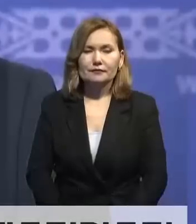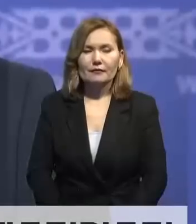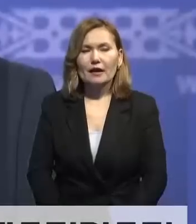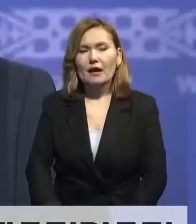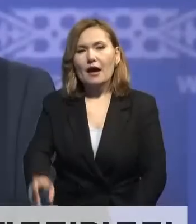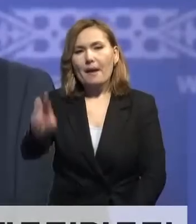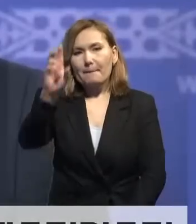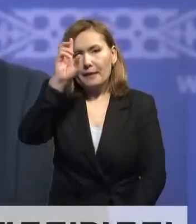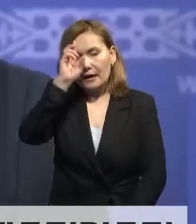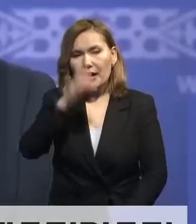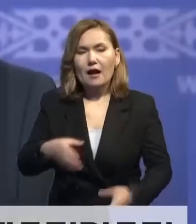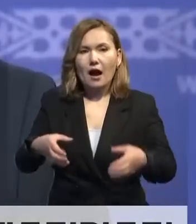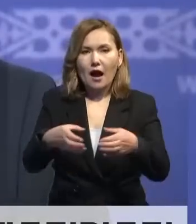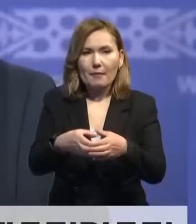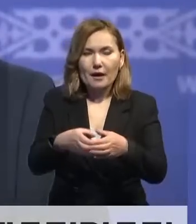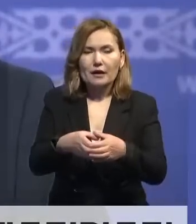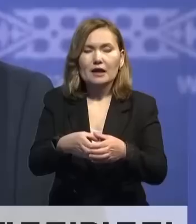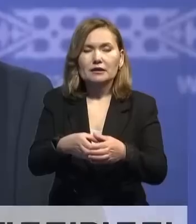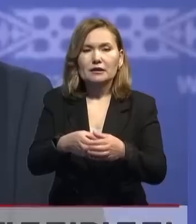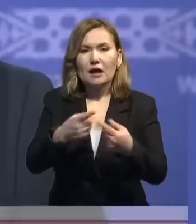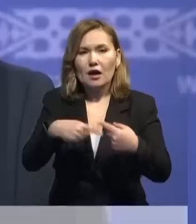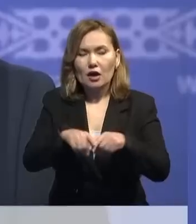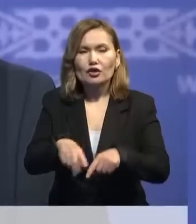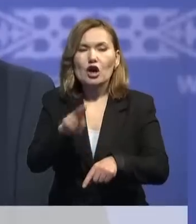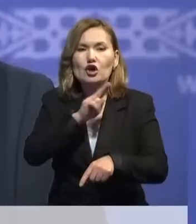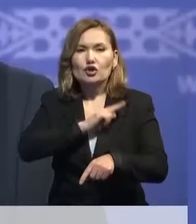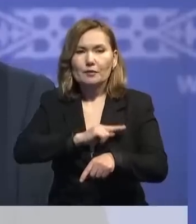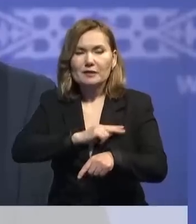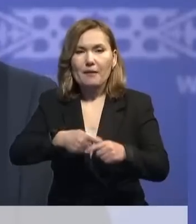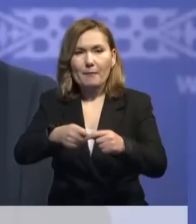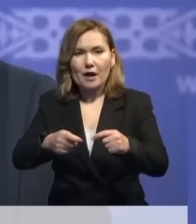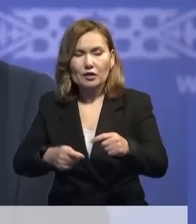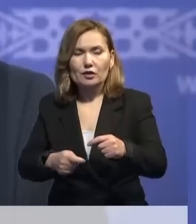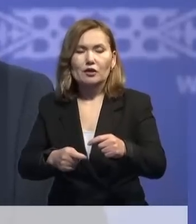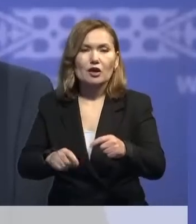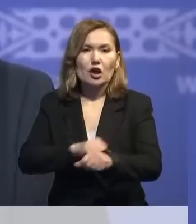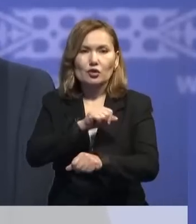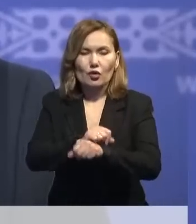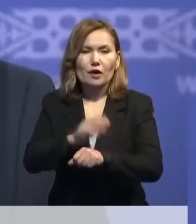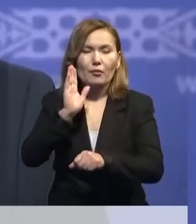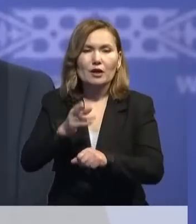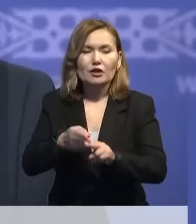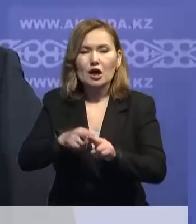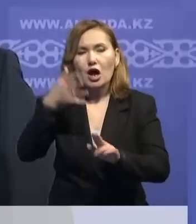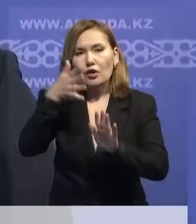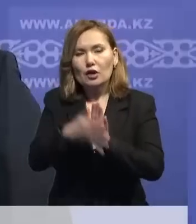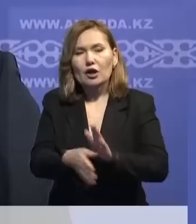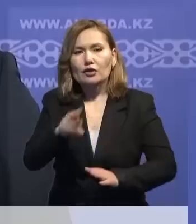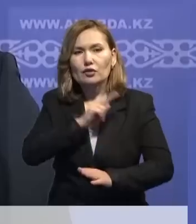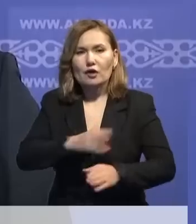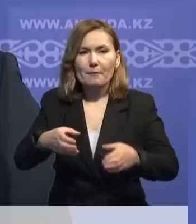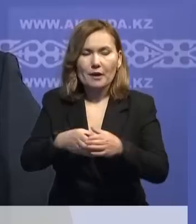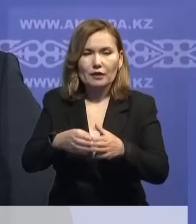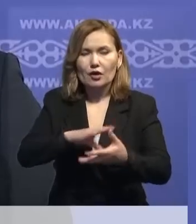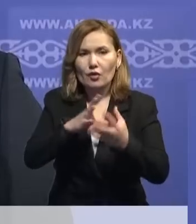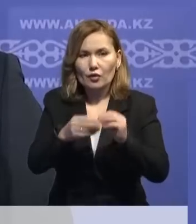Мемлекеттік аппараты бюрократтарын арылту бойынша оның қызметіне мониторинг пен талдау жүргізу, агенттіктің толыққанды стратегиялық